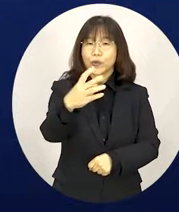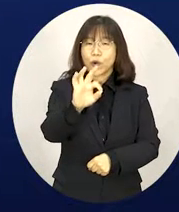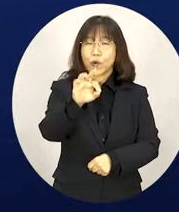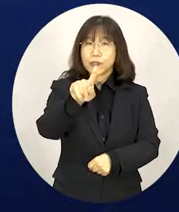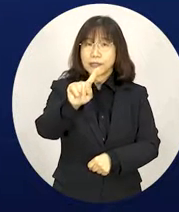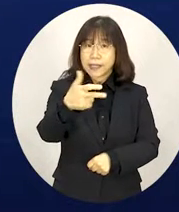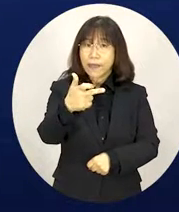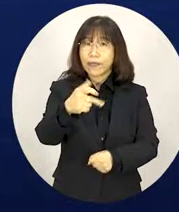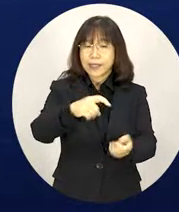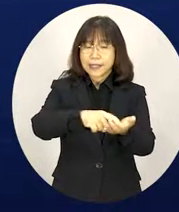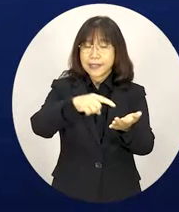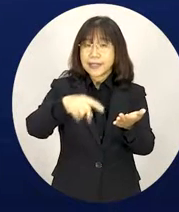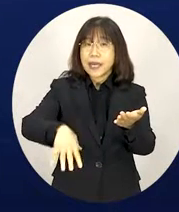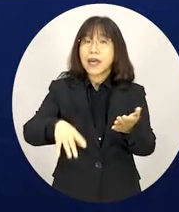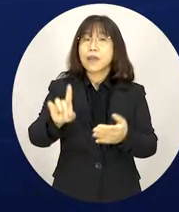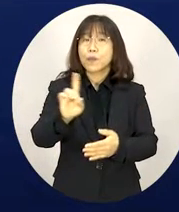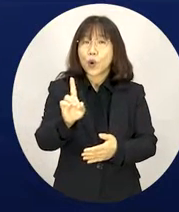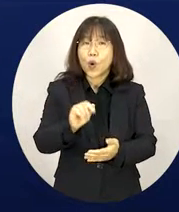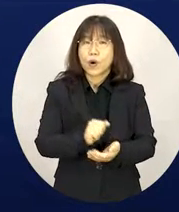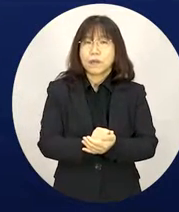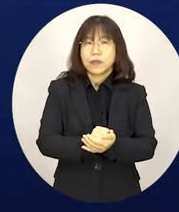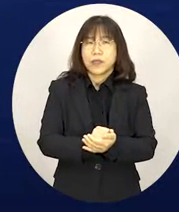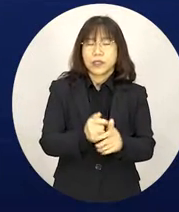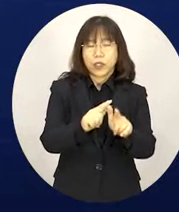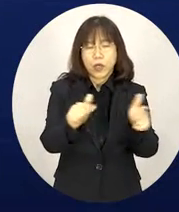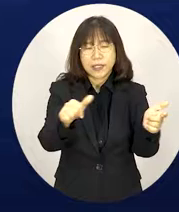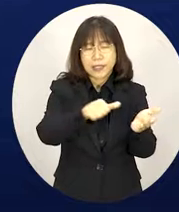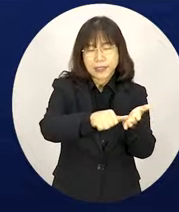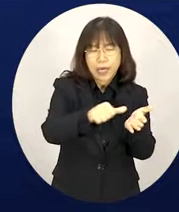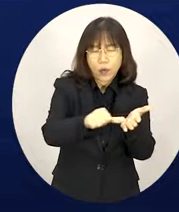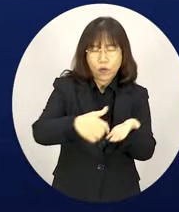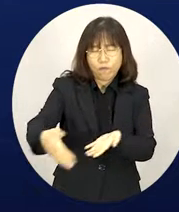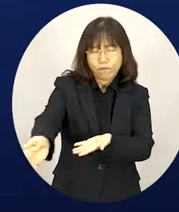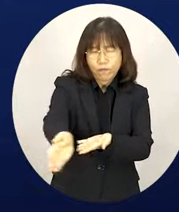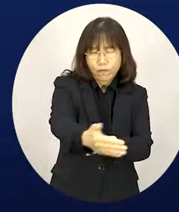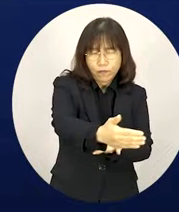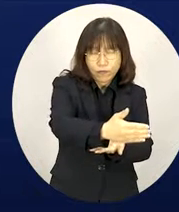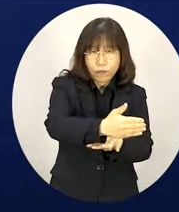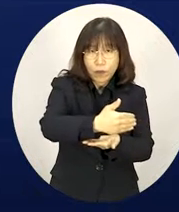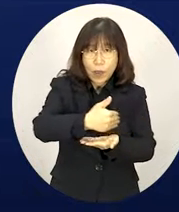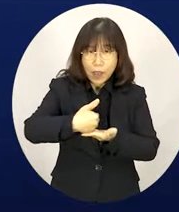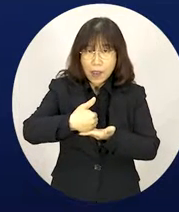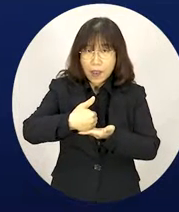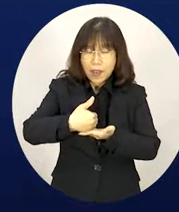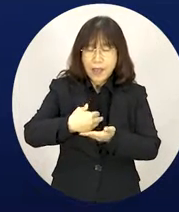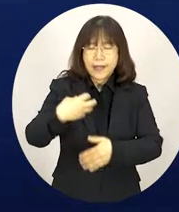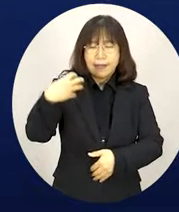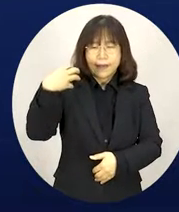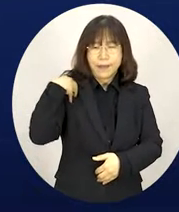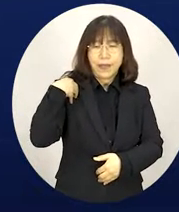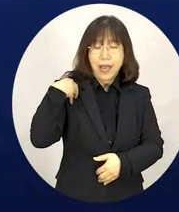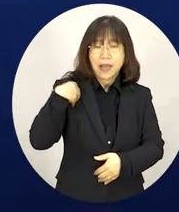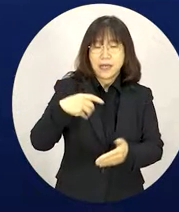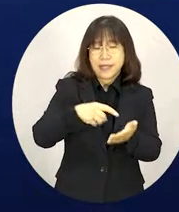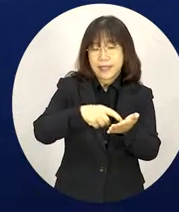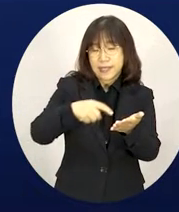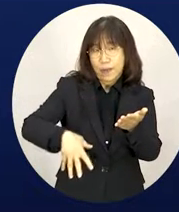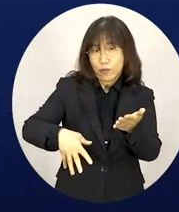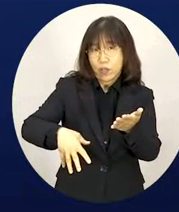종합부동산세는 시군구에서 부과하는 재산세 과세 자료를 기초자료로 활용해 관할 세무서에서 부과하다